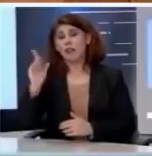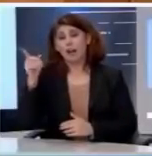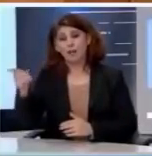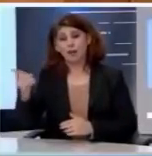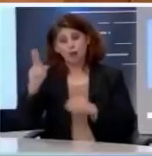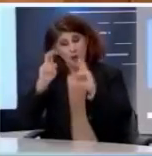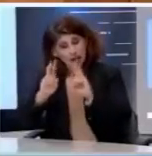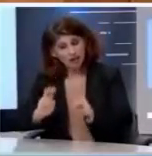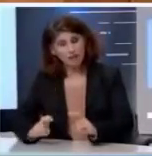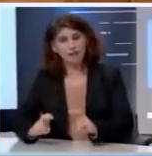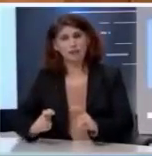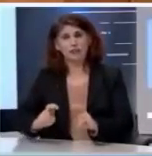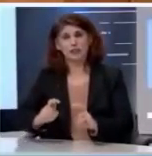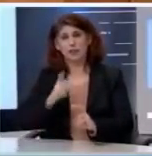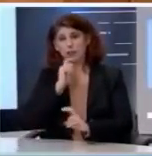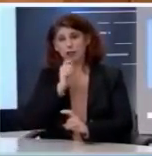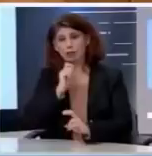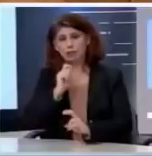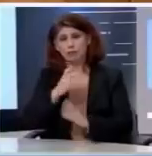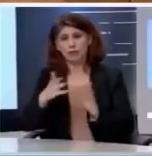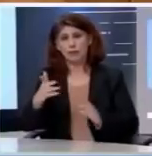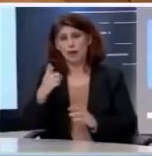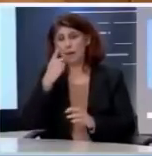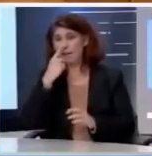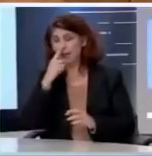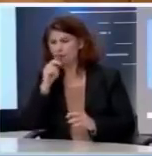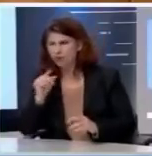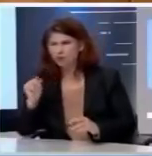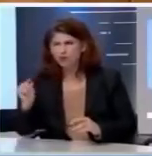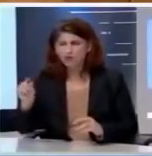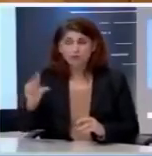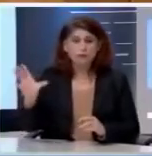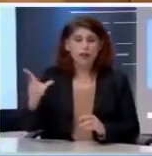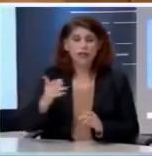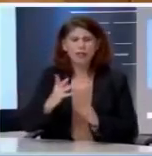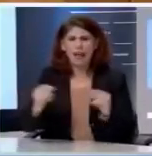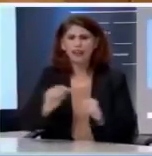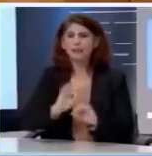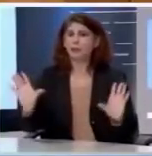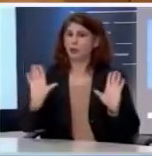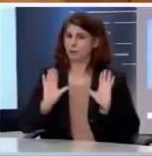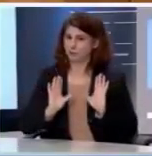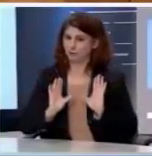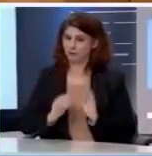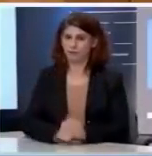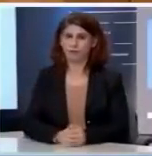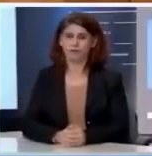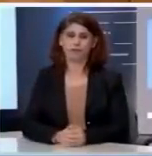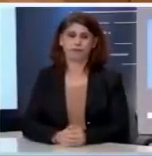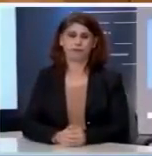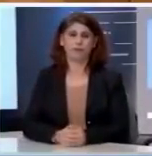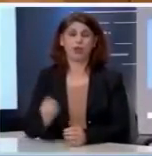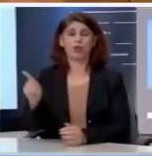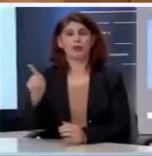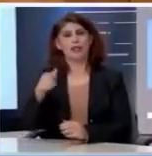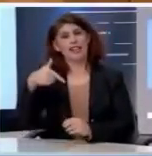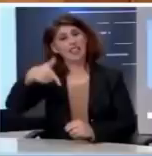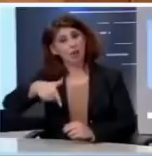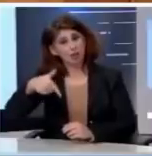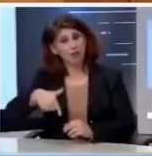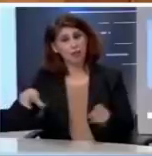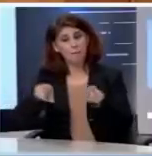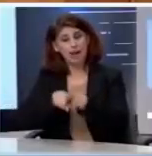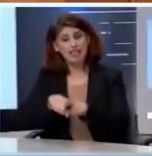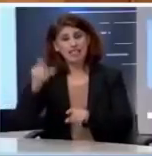ο ερευνητής της δημοσιογραφίας με τη μεγάλη μύτη που δεν ξεφεύγει τίποτα. Ότι ο Γεωργιάδης με